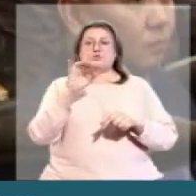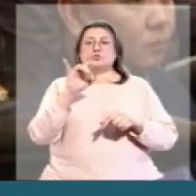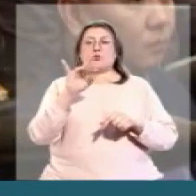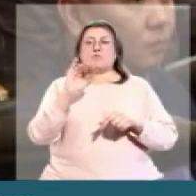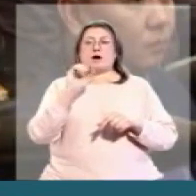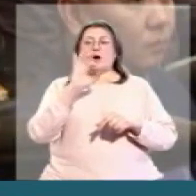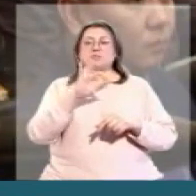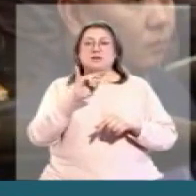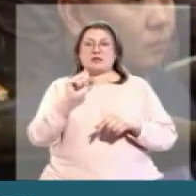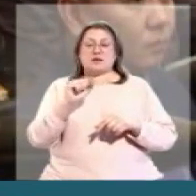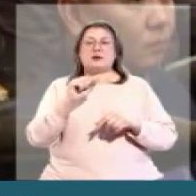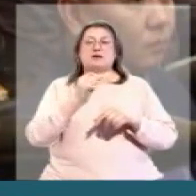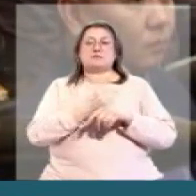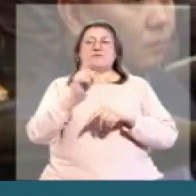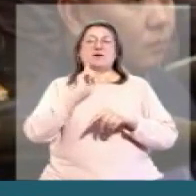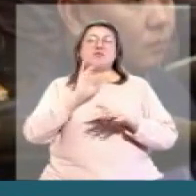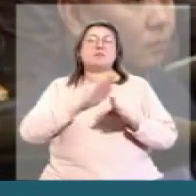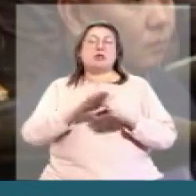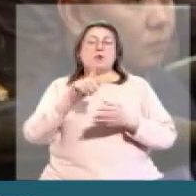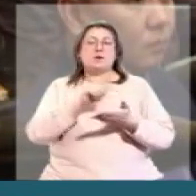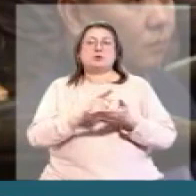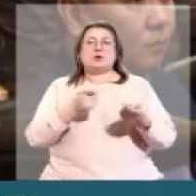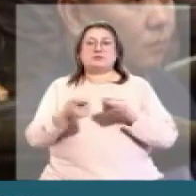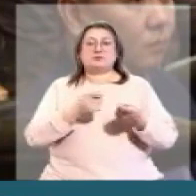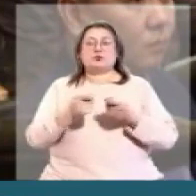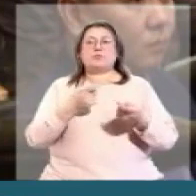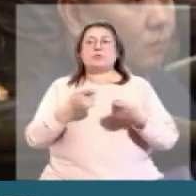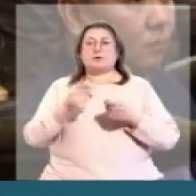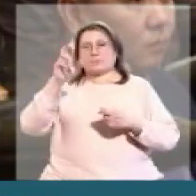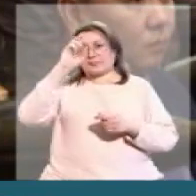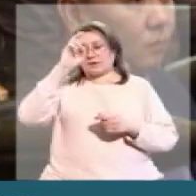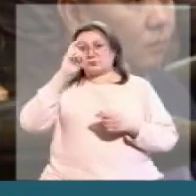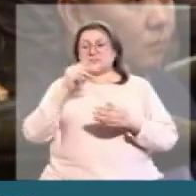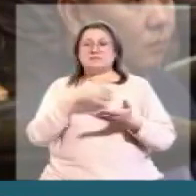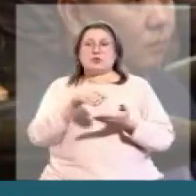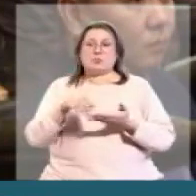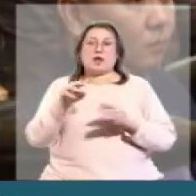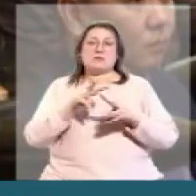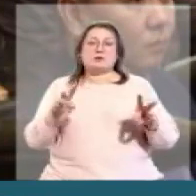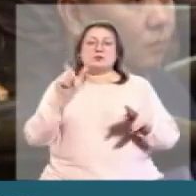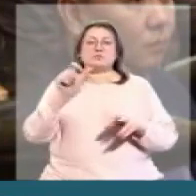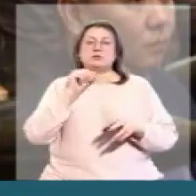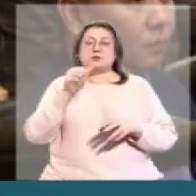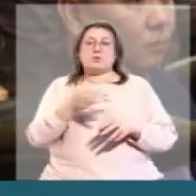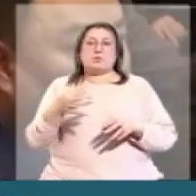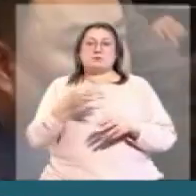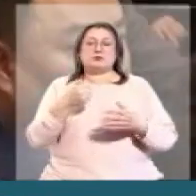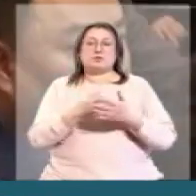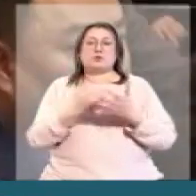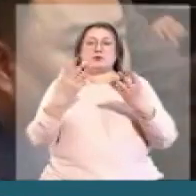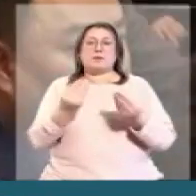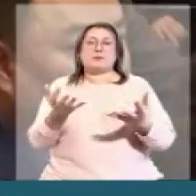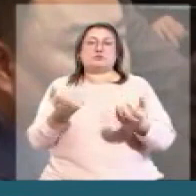Оксана Евгеньевна назначена временно исполняющей обязанности руководителя управления государственных закупок акимата Костанайской области до